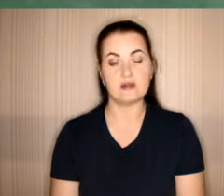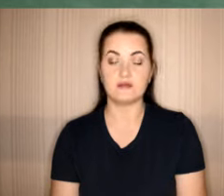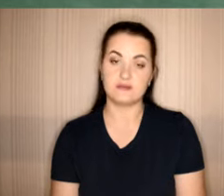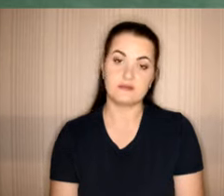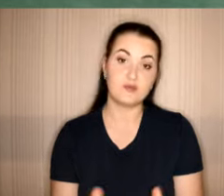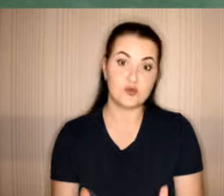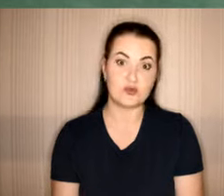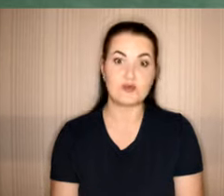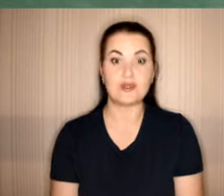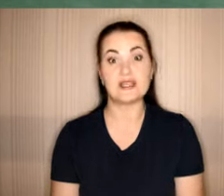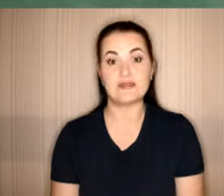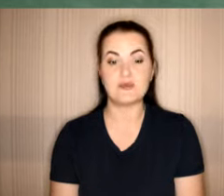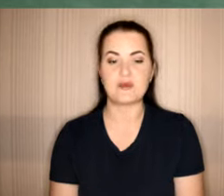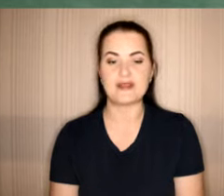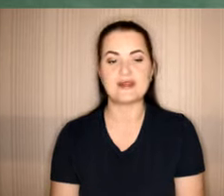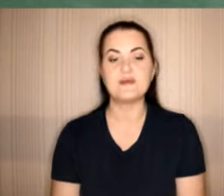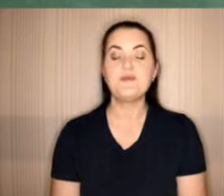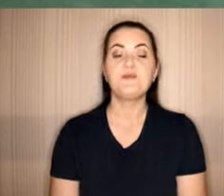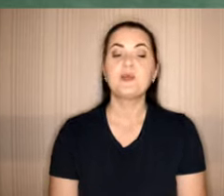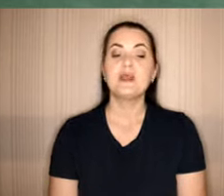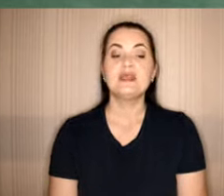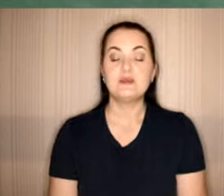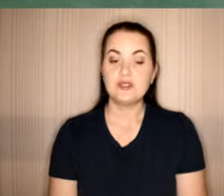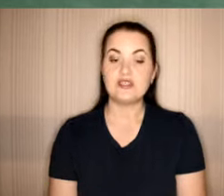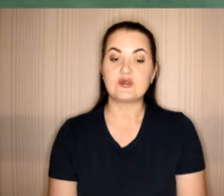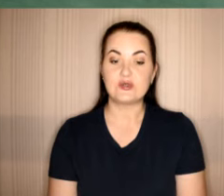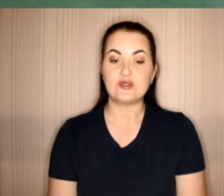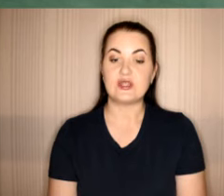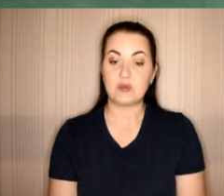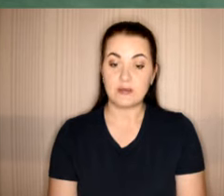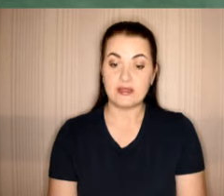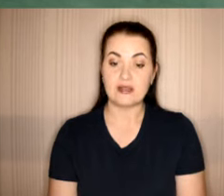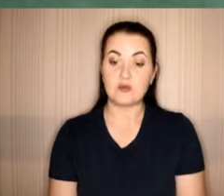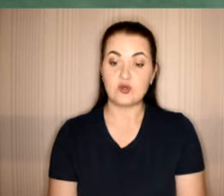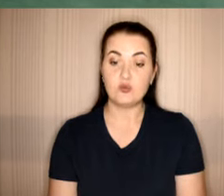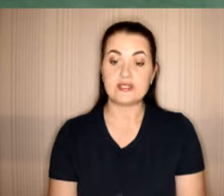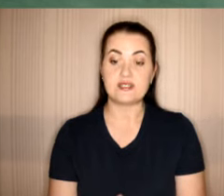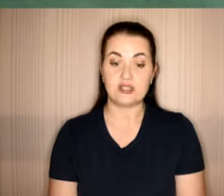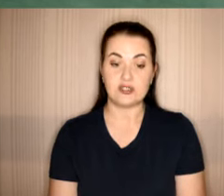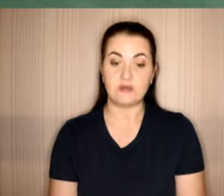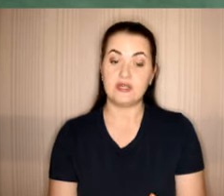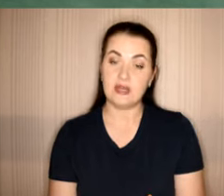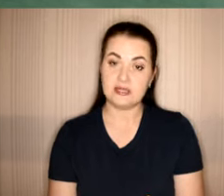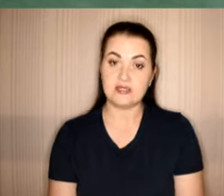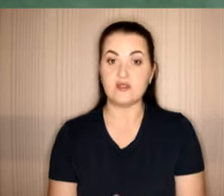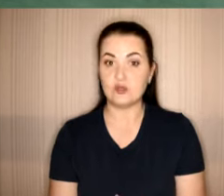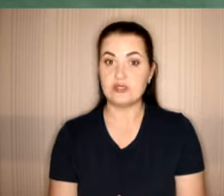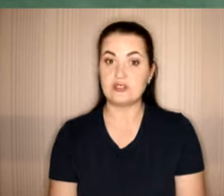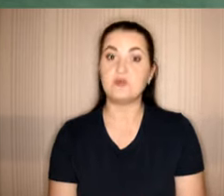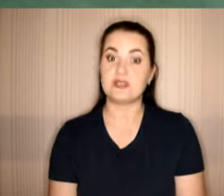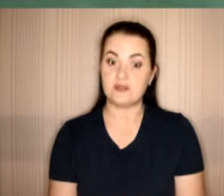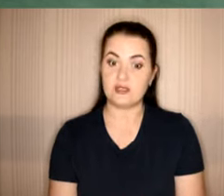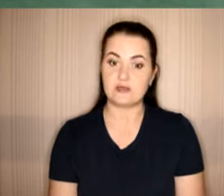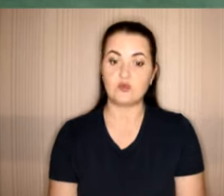Тільки тут будемо підкреслювати прикметники. Надпишіть скорочено над прикметниками групу за значенням – якісні,